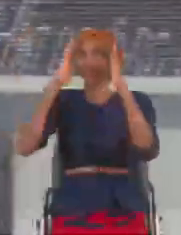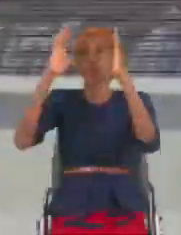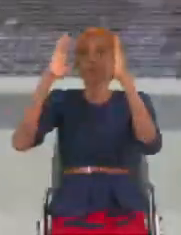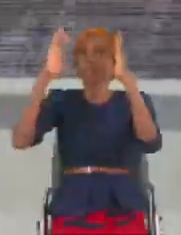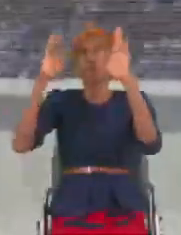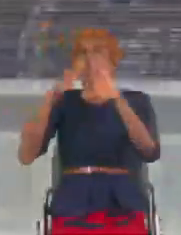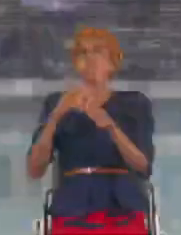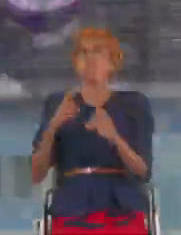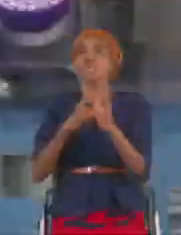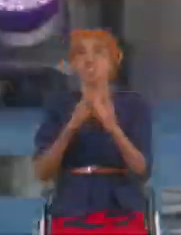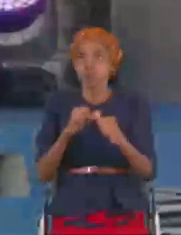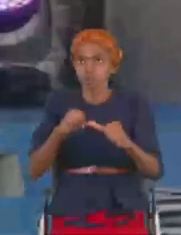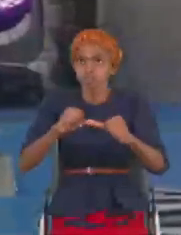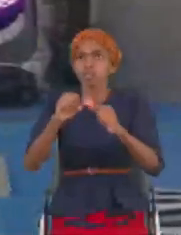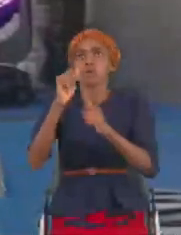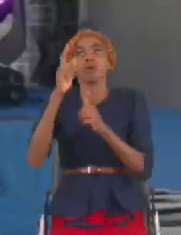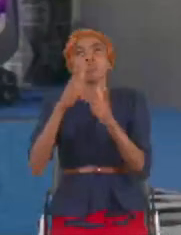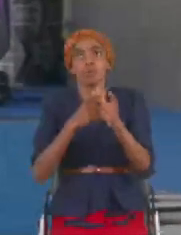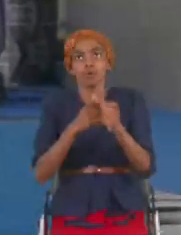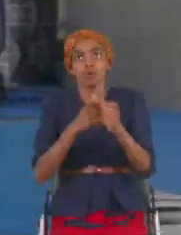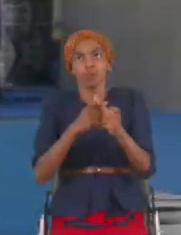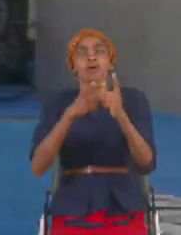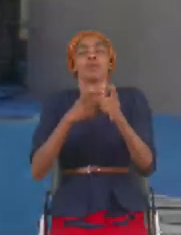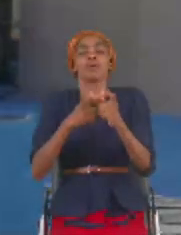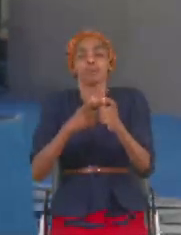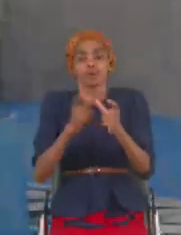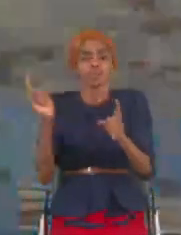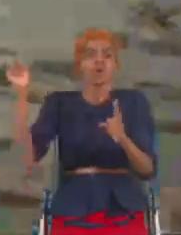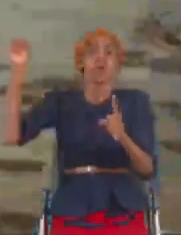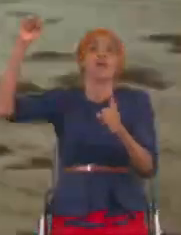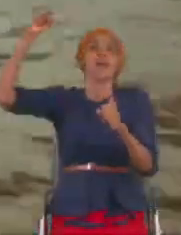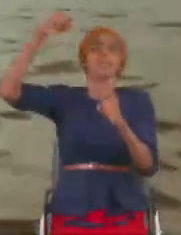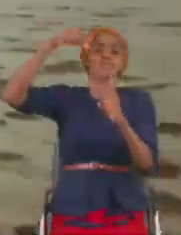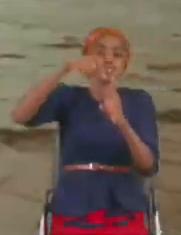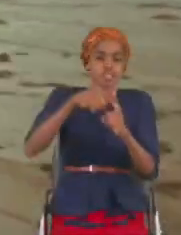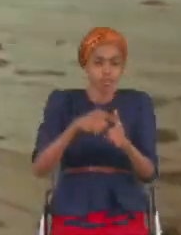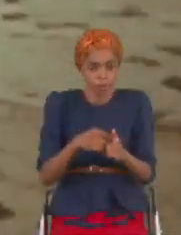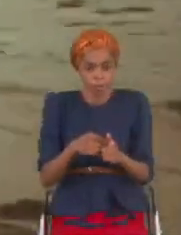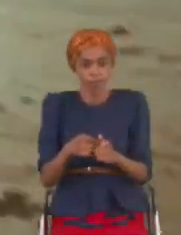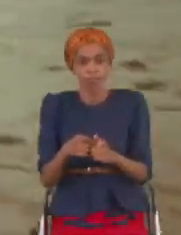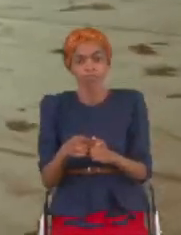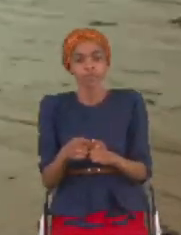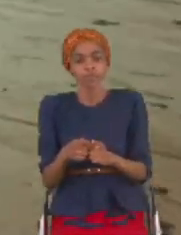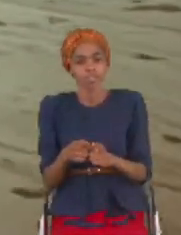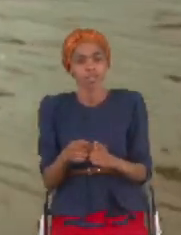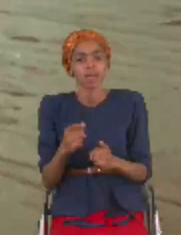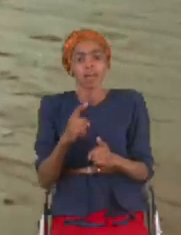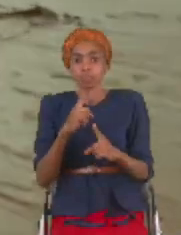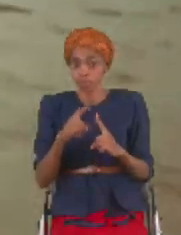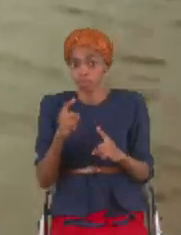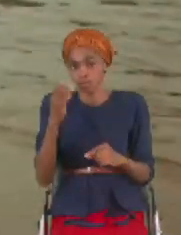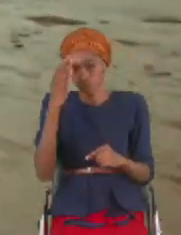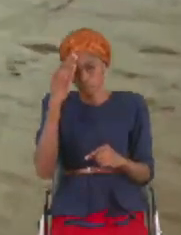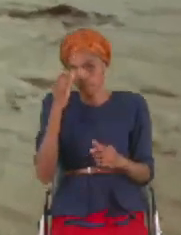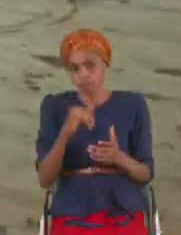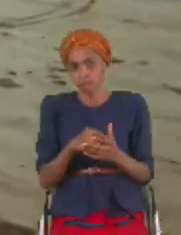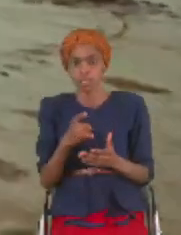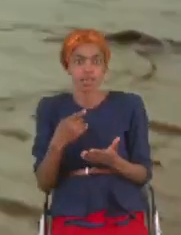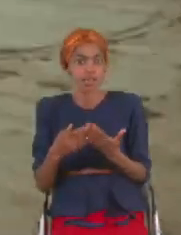il continue à courir il continue à courir jusqu'à jusqu'au jour j mais vous savez